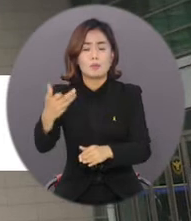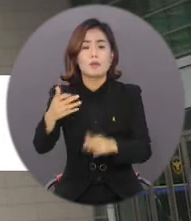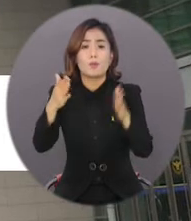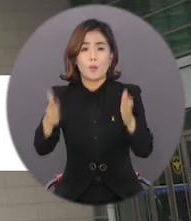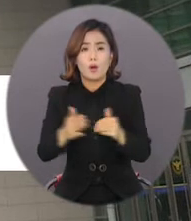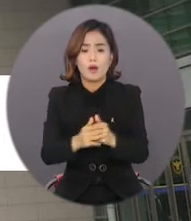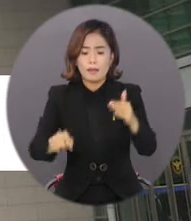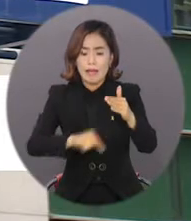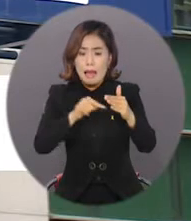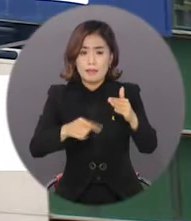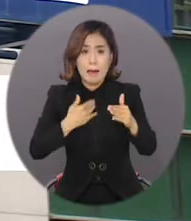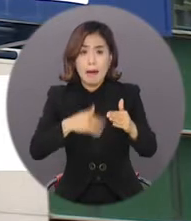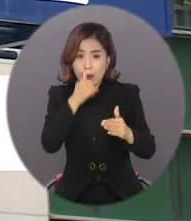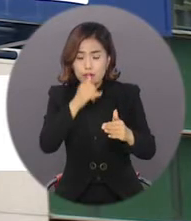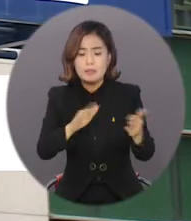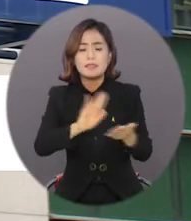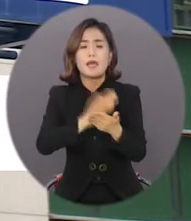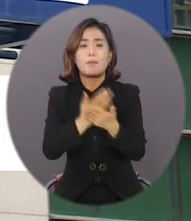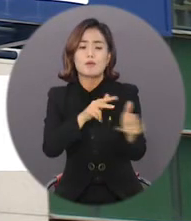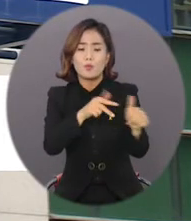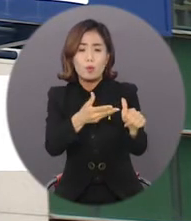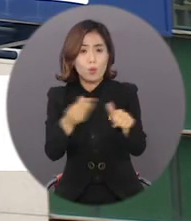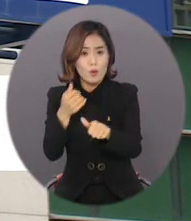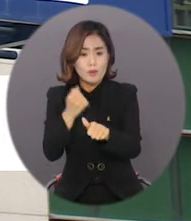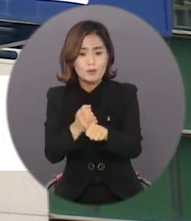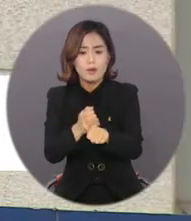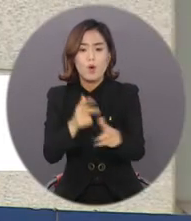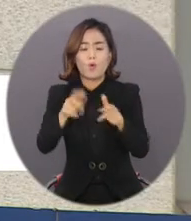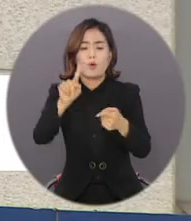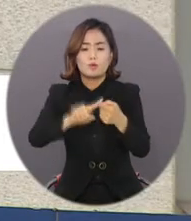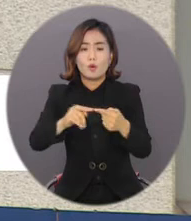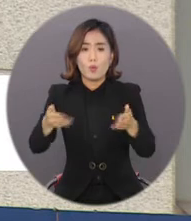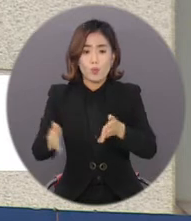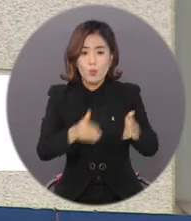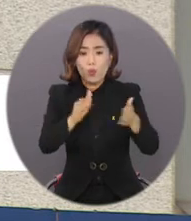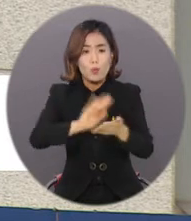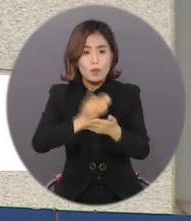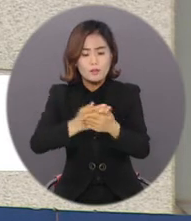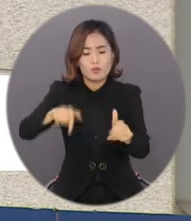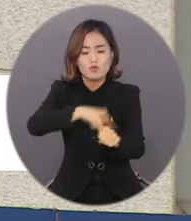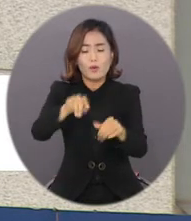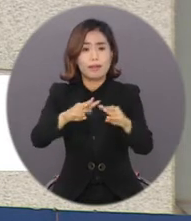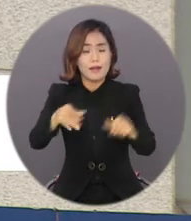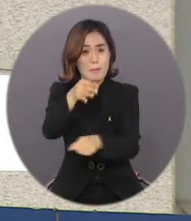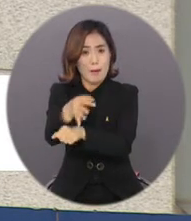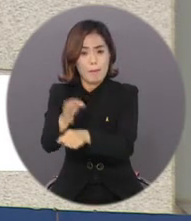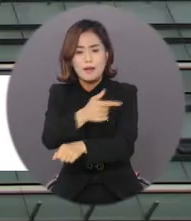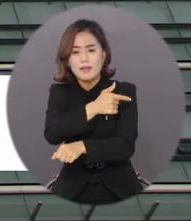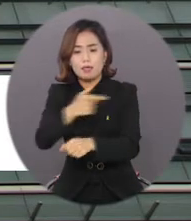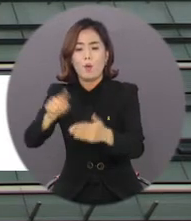사이 내부자만 알 수 있는 개발 정보를 이용해 소촌공단 도로개설 예정지 주변 땅을 매입해